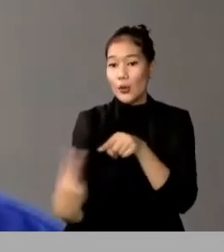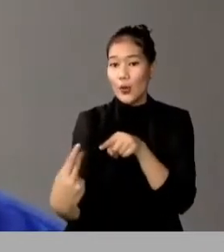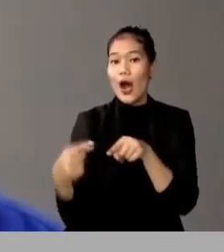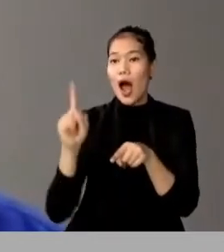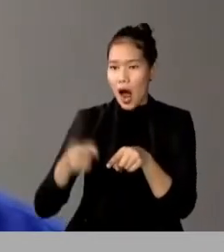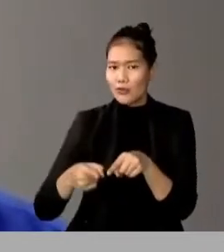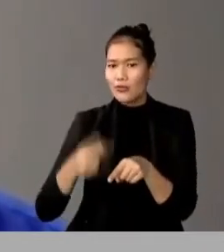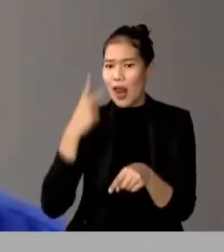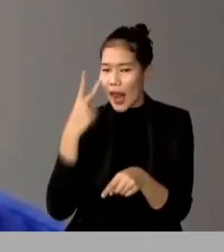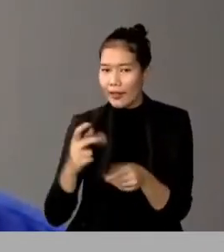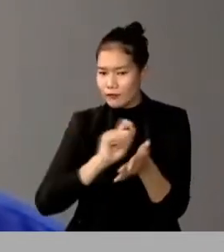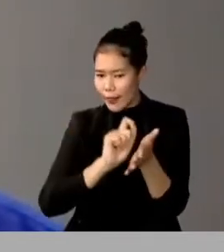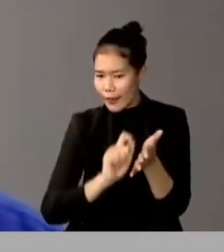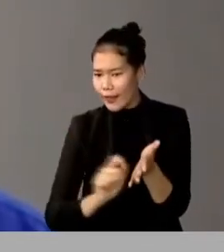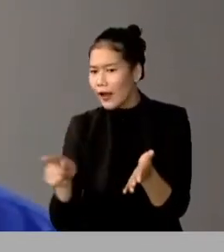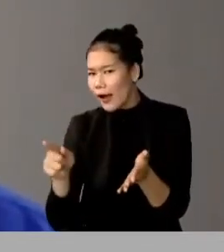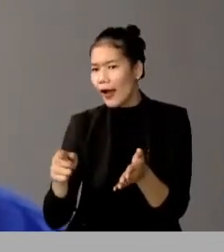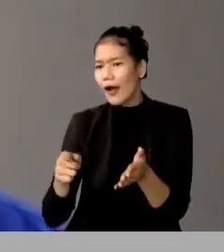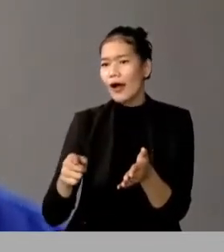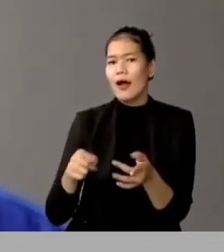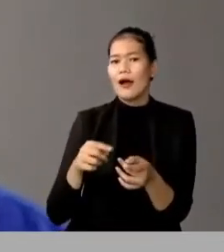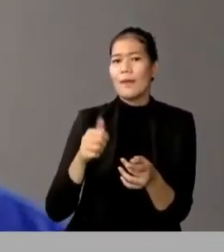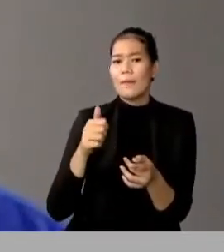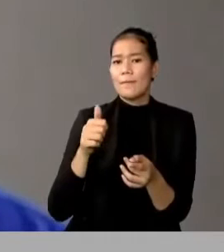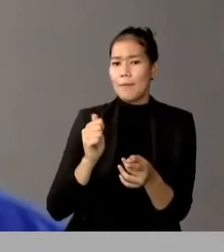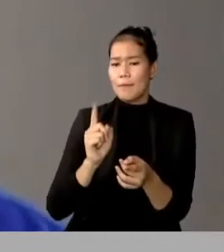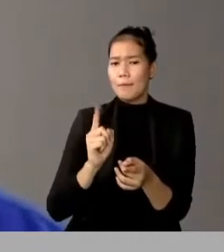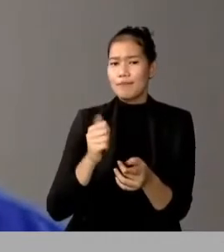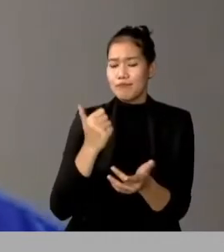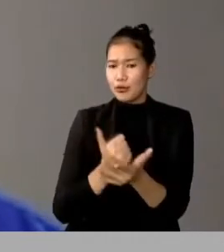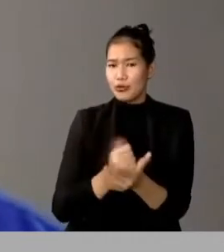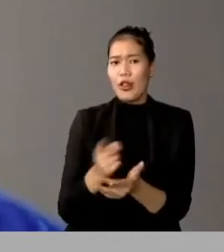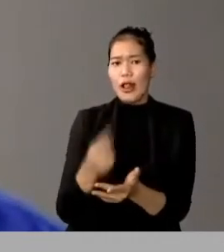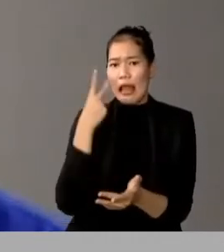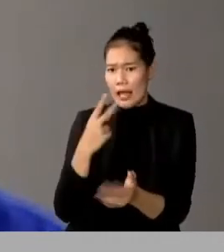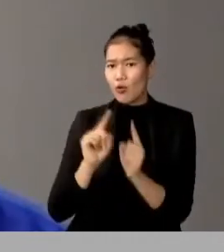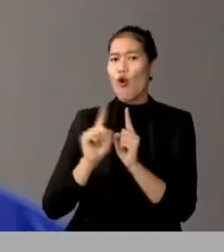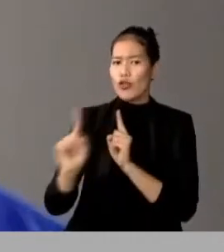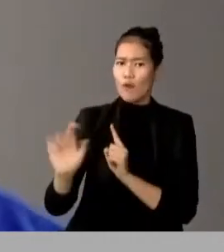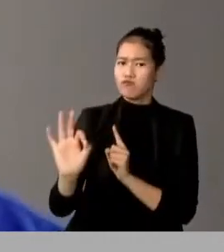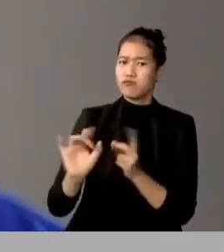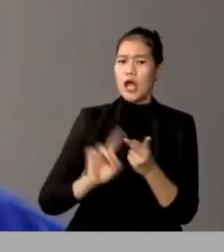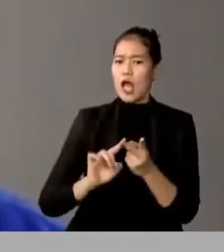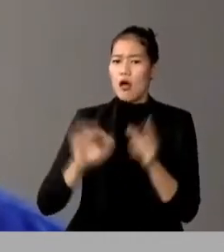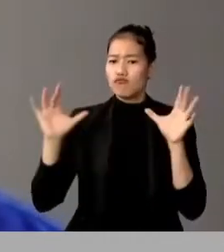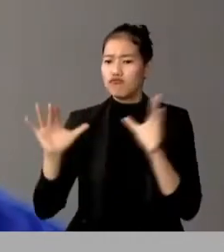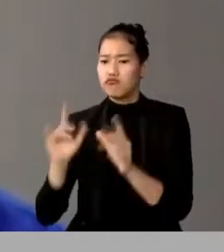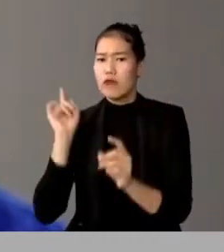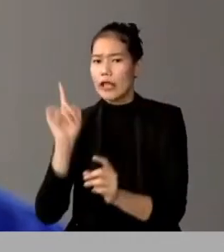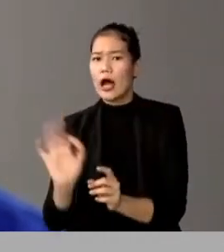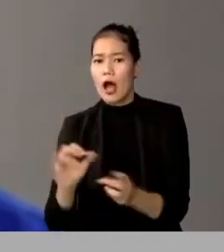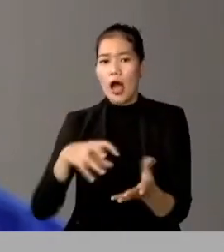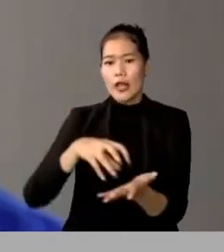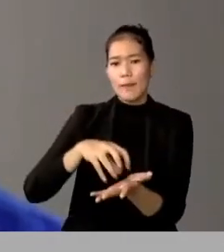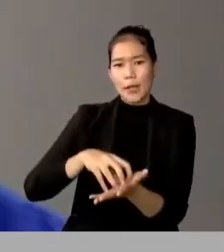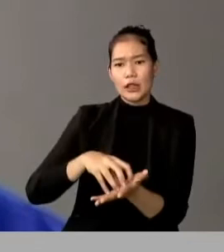perlu di kalau perlu dicatat sedemikian rupa sehingga kita tahu betul bahwa mereka benar-benar jaga jarak tidak ke kerumunan tidak pergi